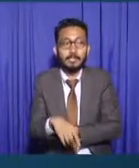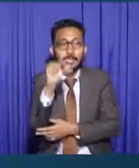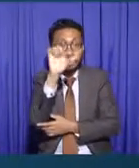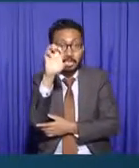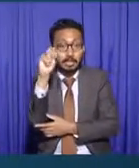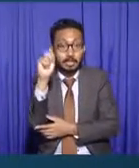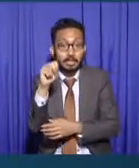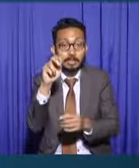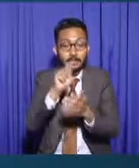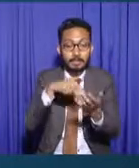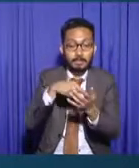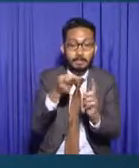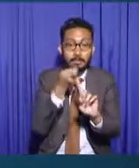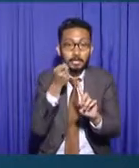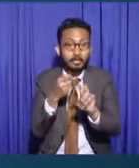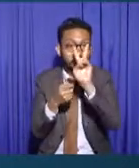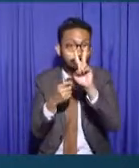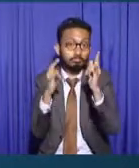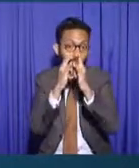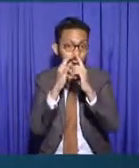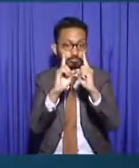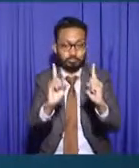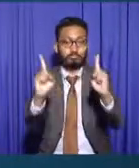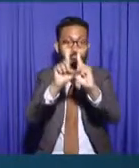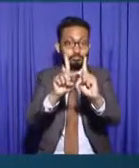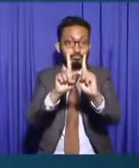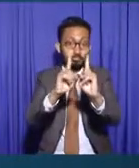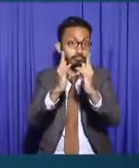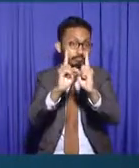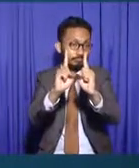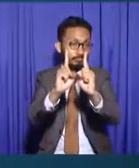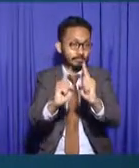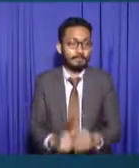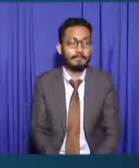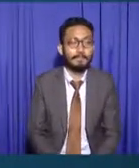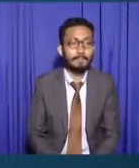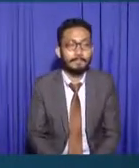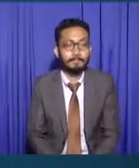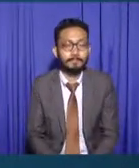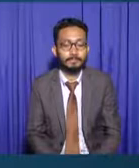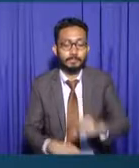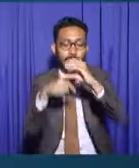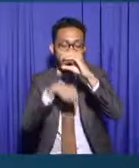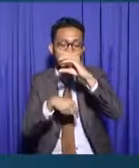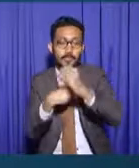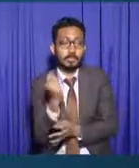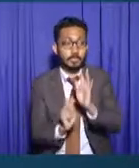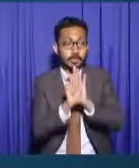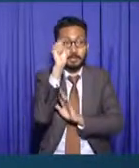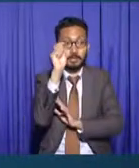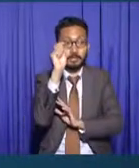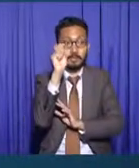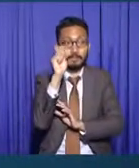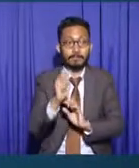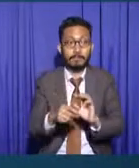Jin ini terdiri dari pada sepasang alel ciri ketinggian dalam